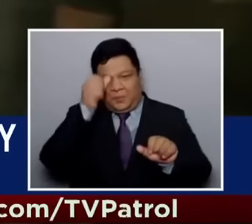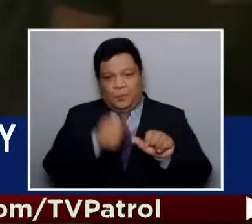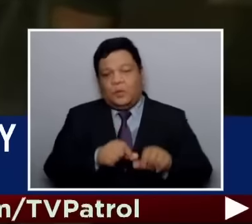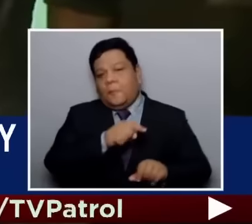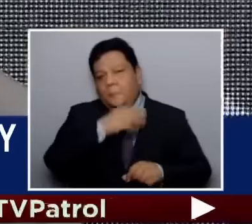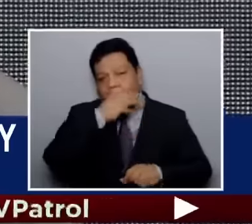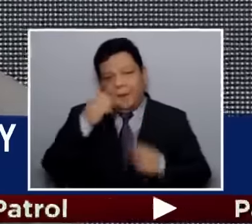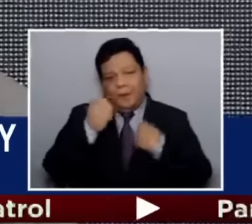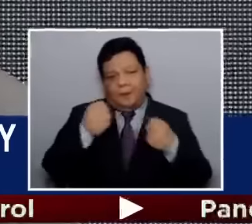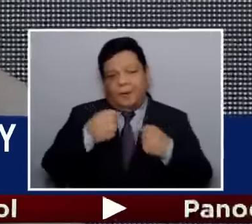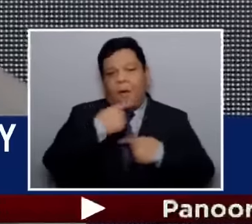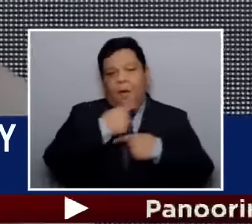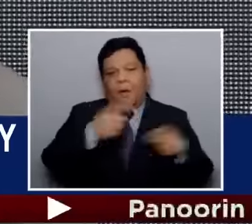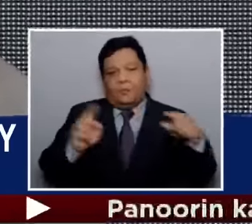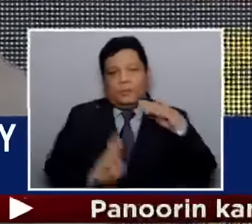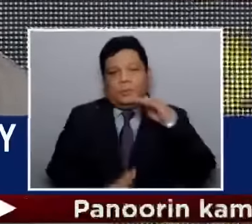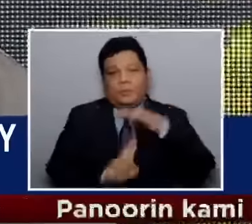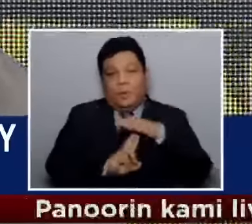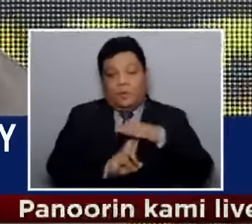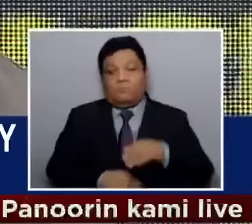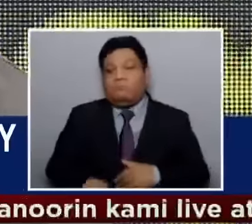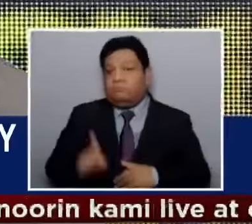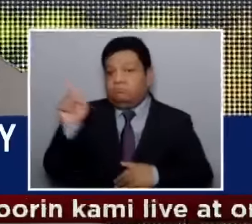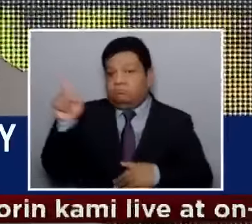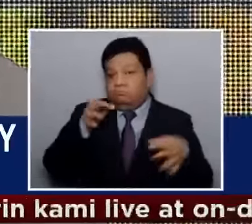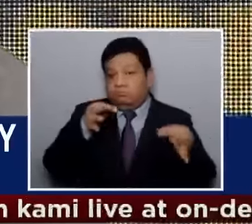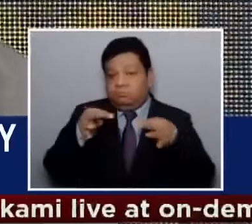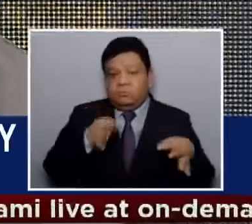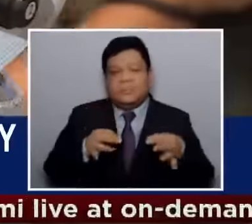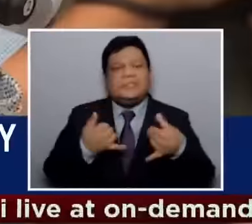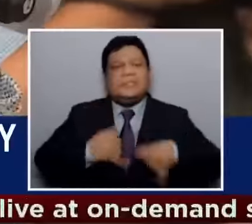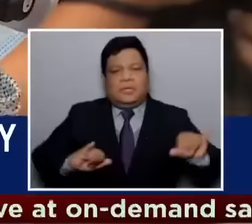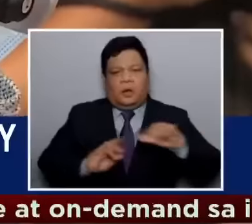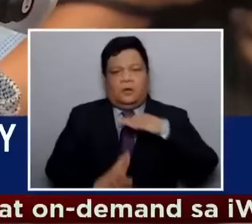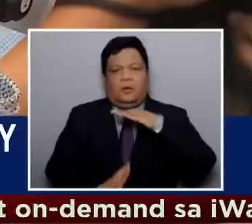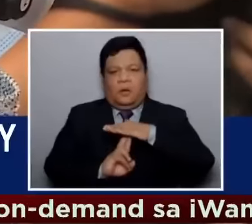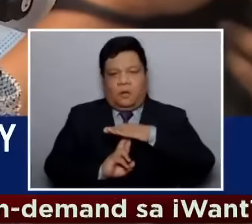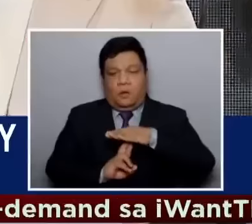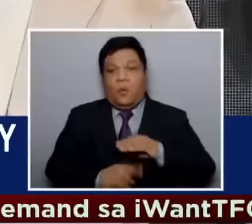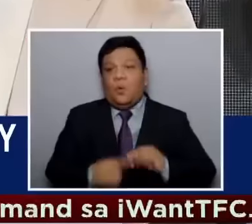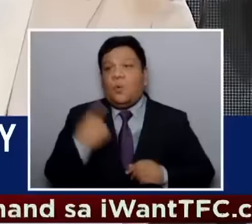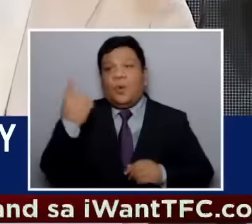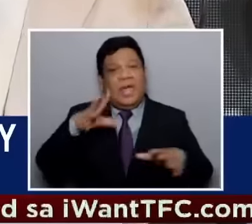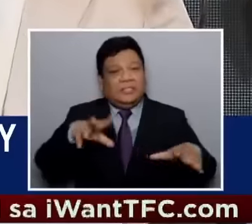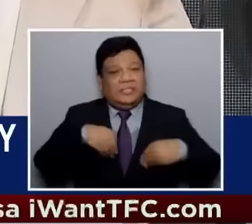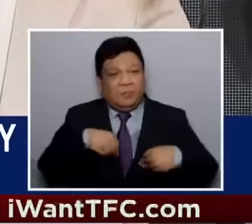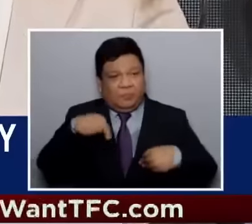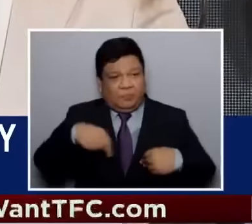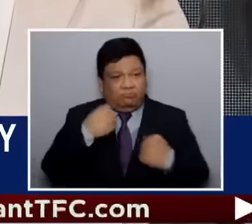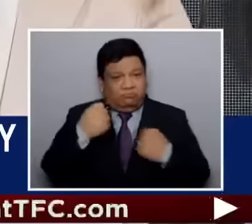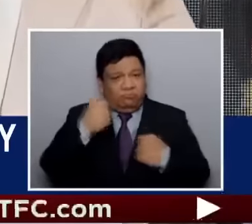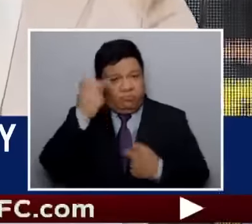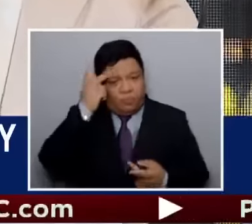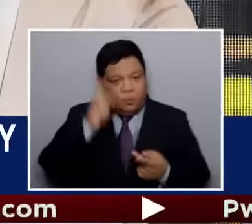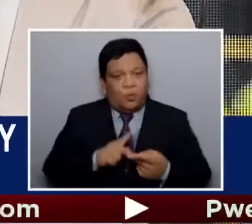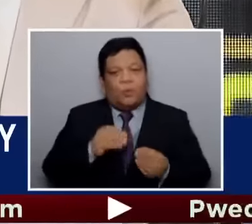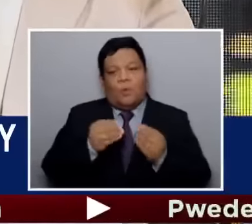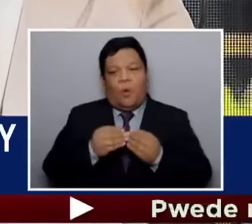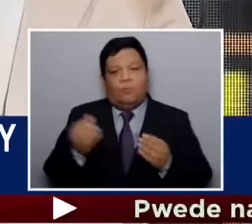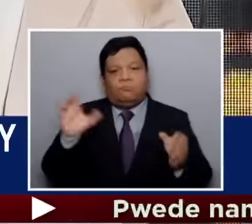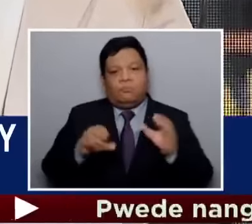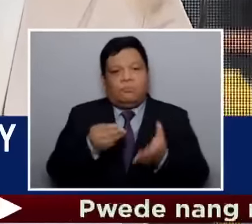sa boxing. Pero agad nilinaw ni Pacman na retired pa rin siya. Tinanggap lang niya ang charity fight para mapondohan ang